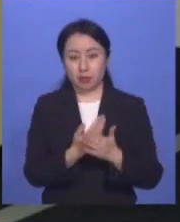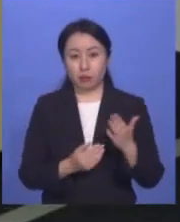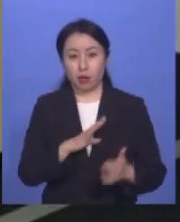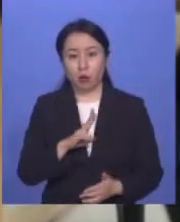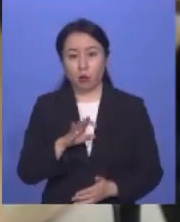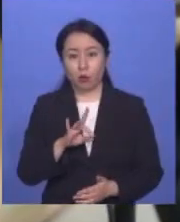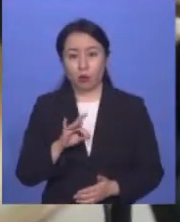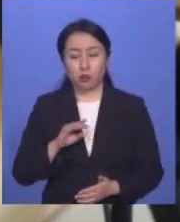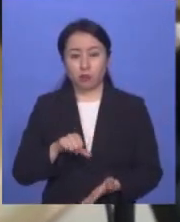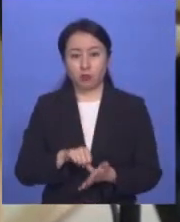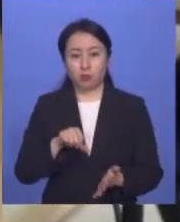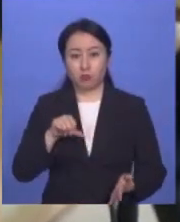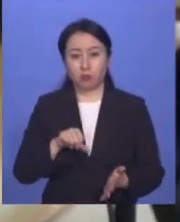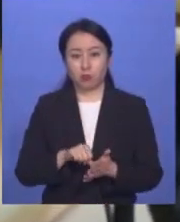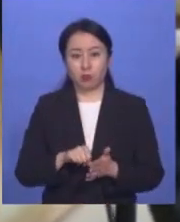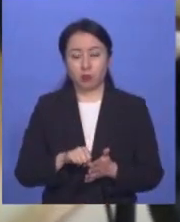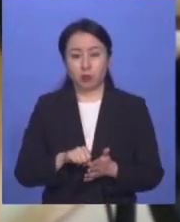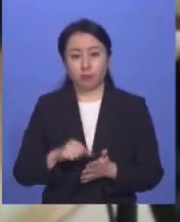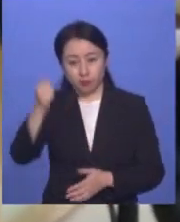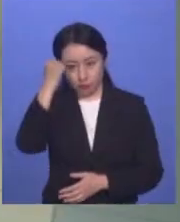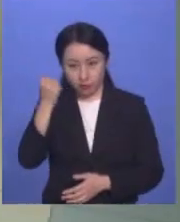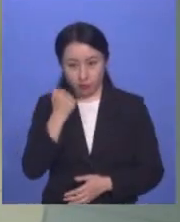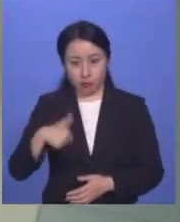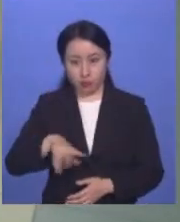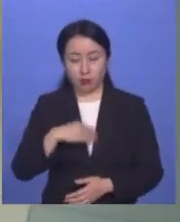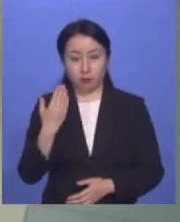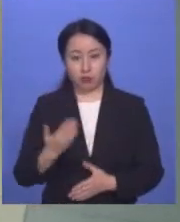Қуантыров іс-шараға қатысқандарға алғыс білдіріп, кәсіпкерлерді